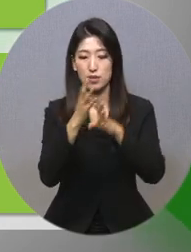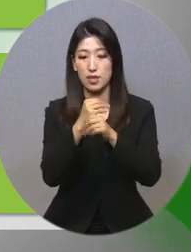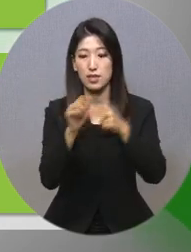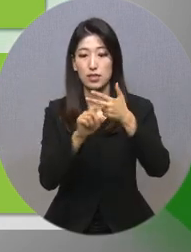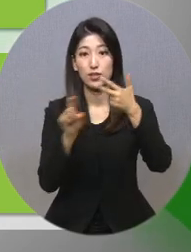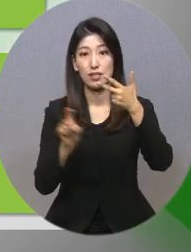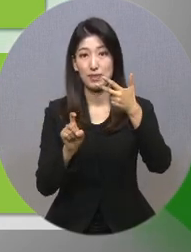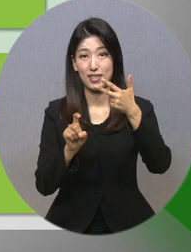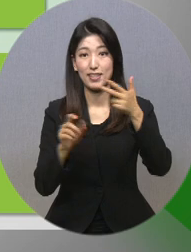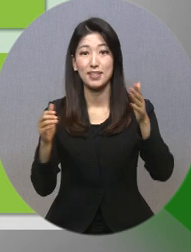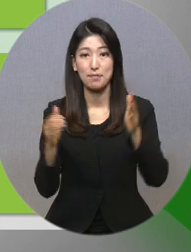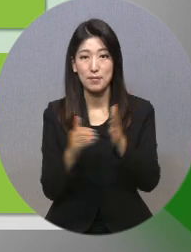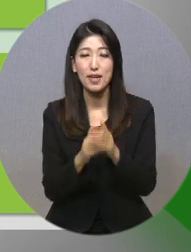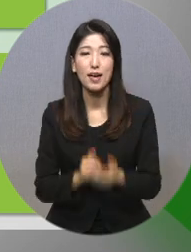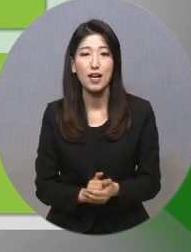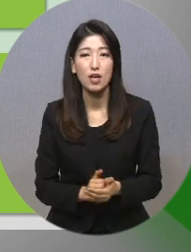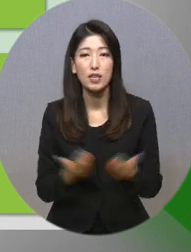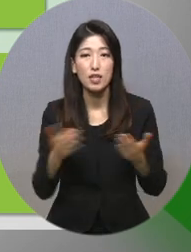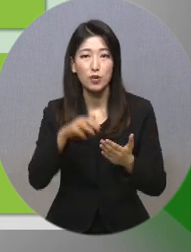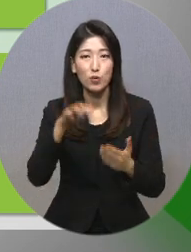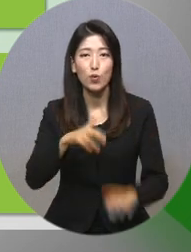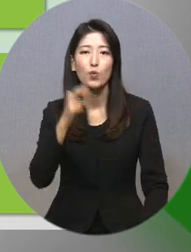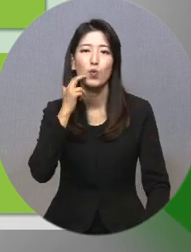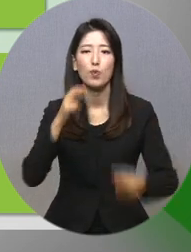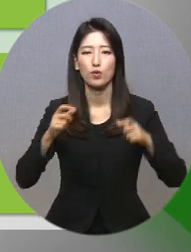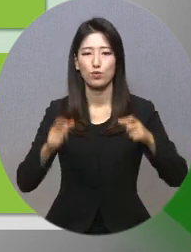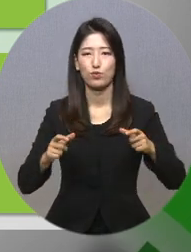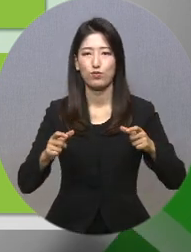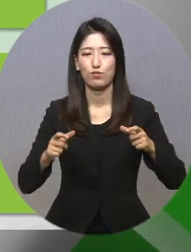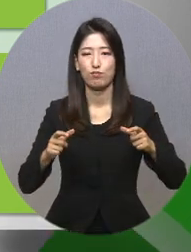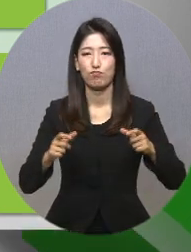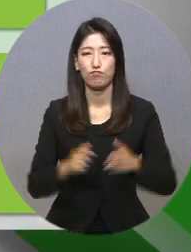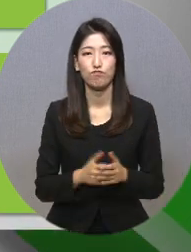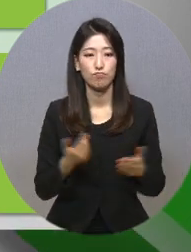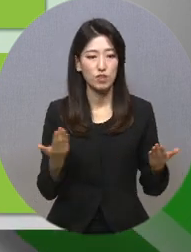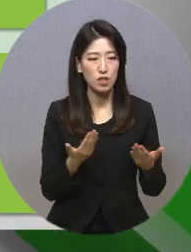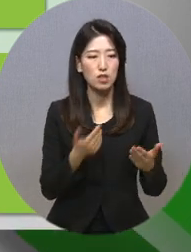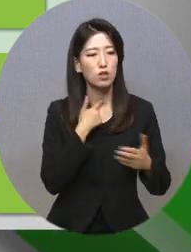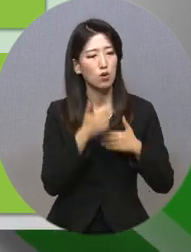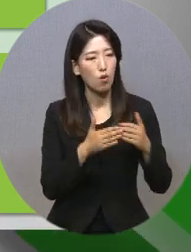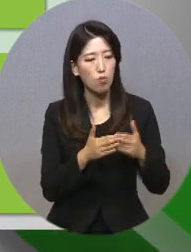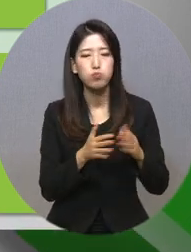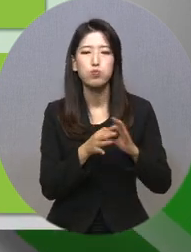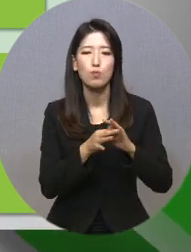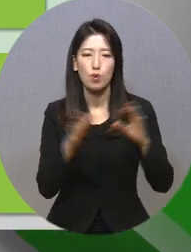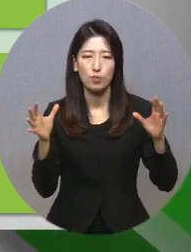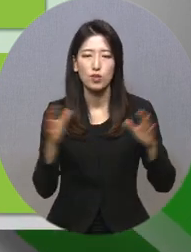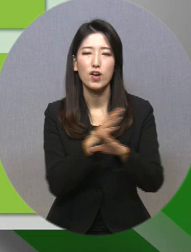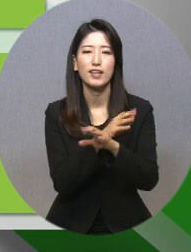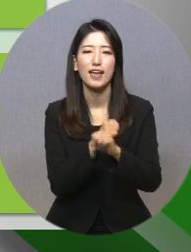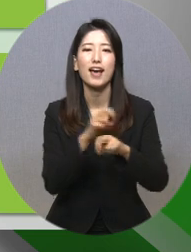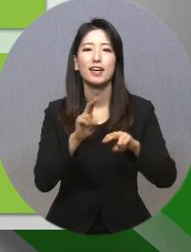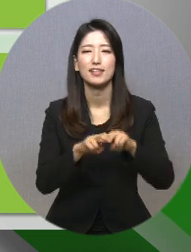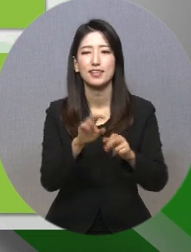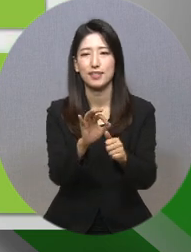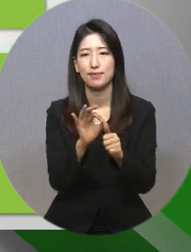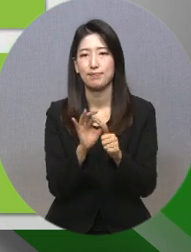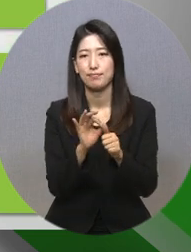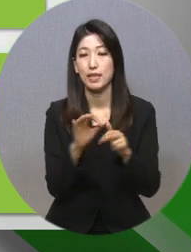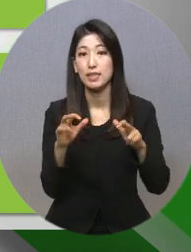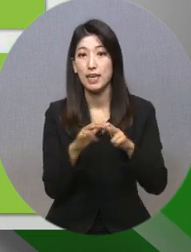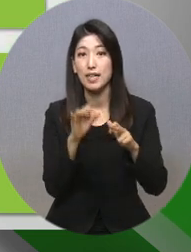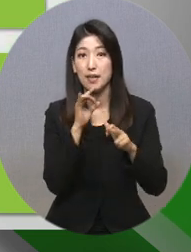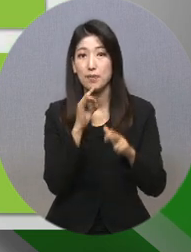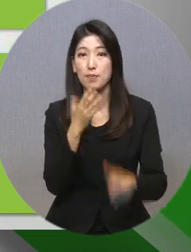근무지는 서울특별시 송파구입니다. 경력과 학력은 무관하며 계약직을 채용합니다. 장애인만